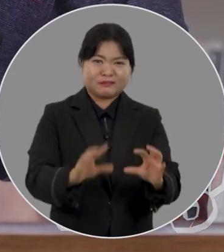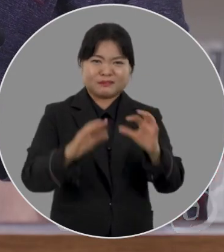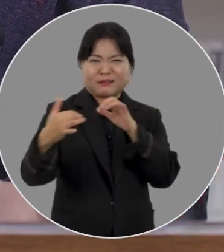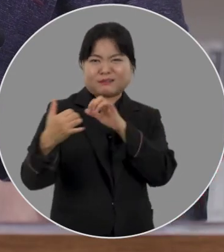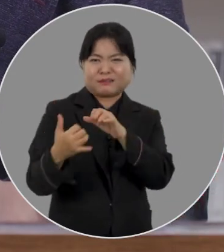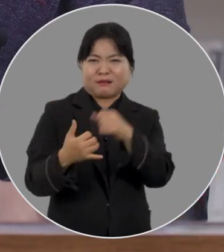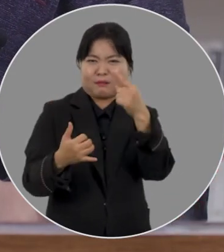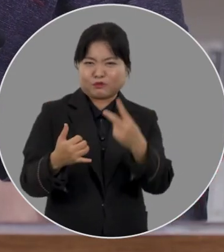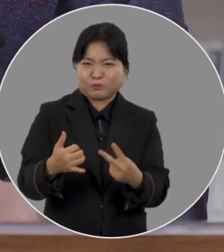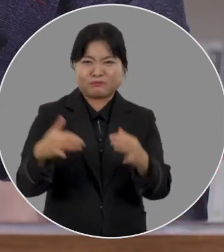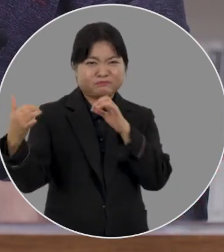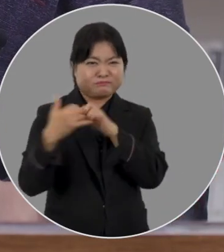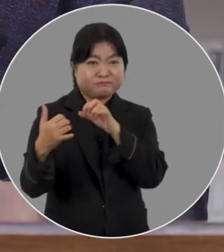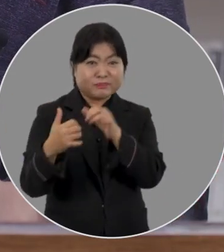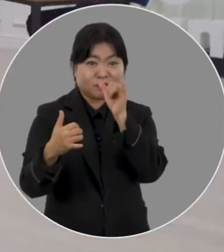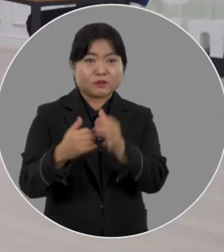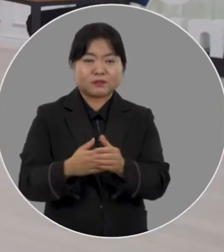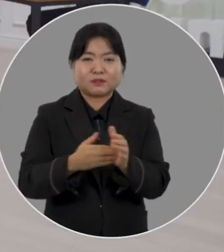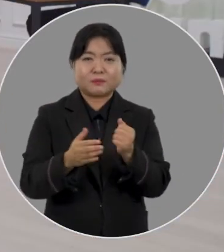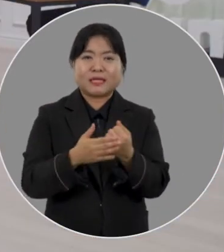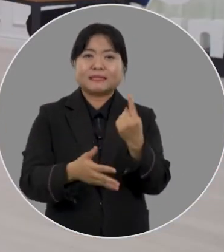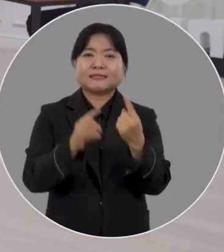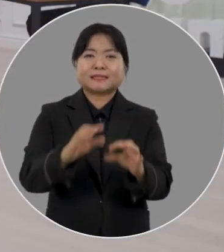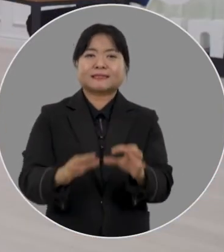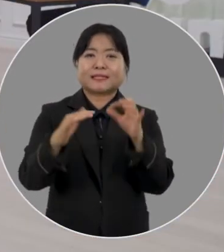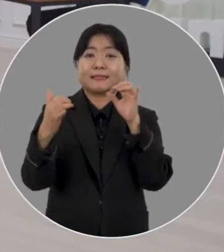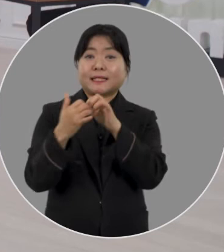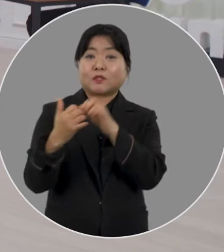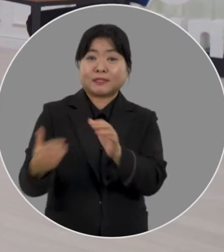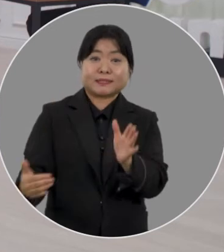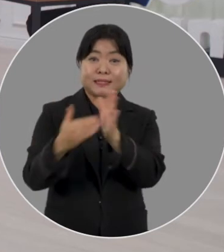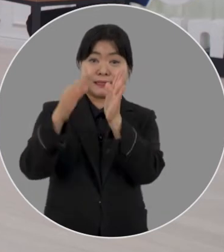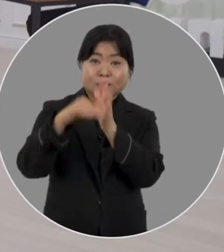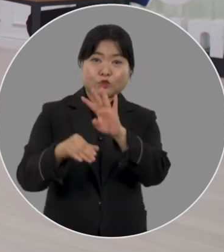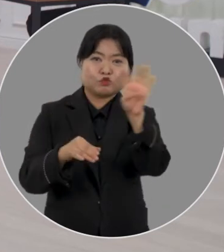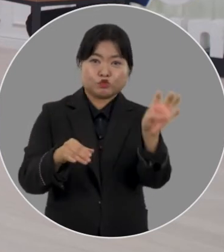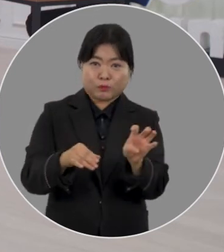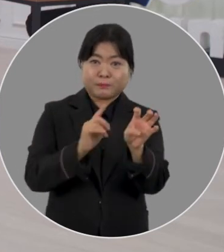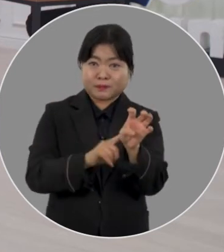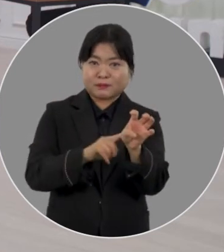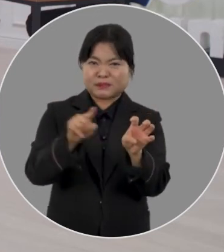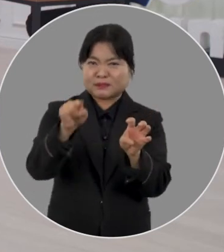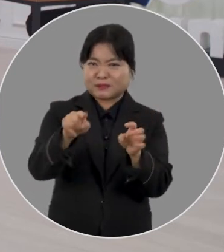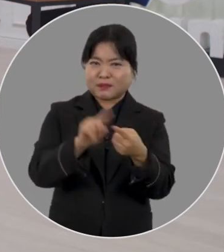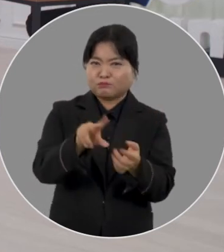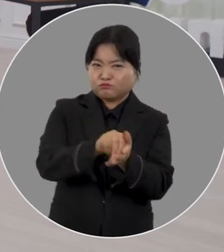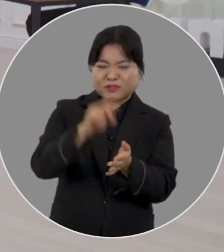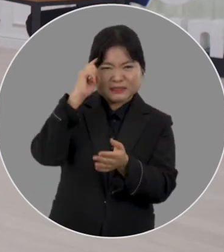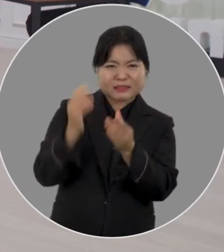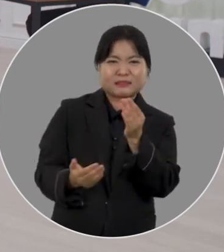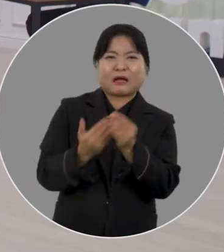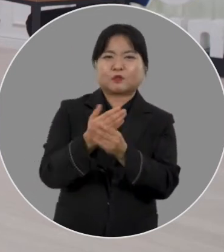세계대전이 2차례나 벌어졌잖아요. 그래서 1차 세계대전이 마쳤을 때도 유럽에서는 이제 그 문제의식이